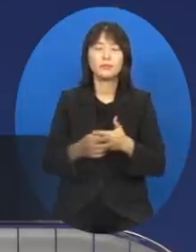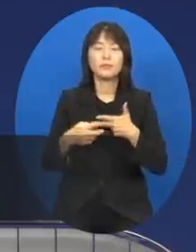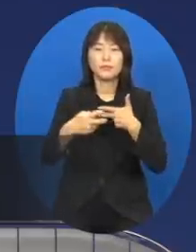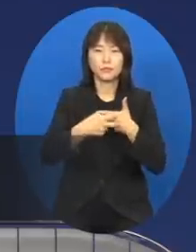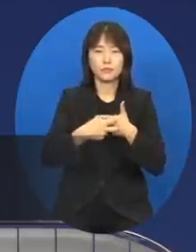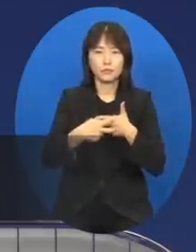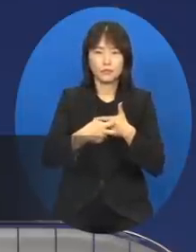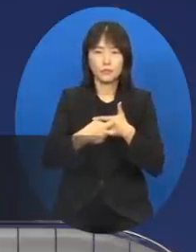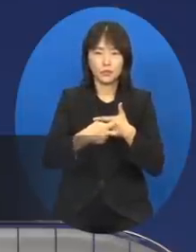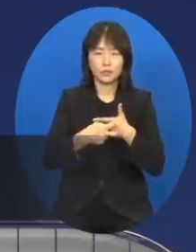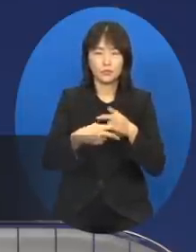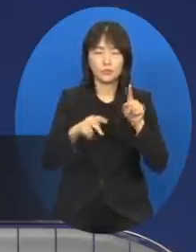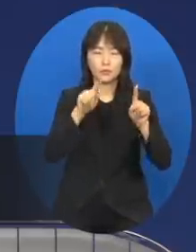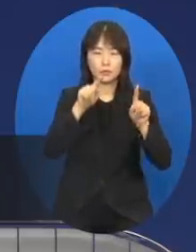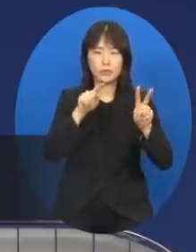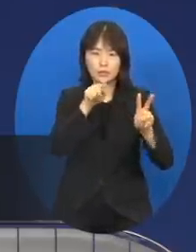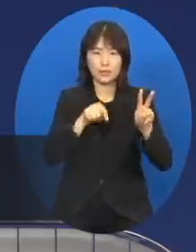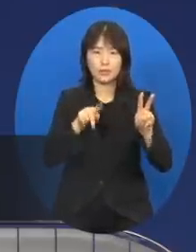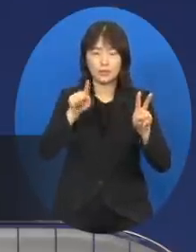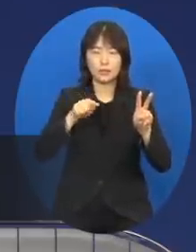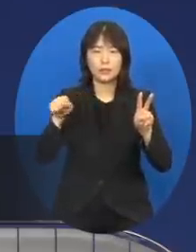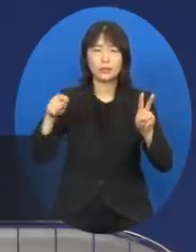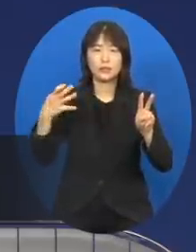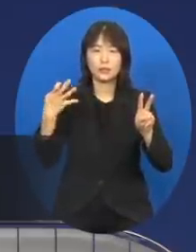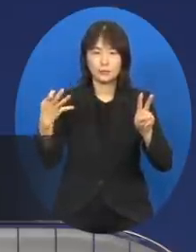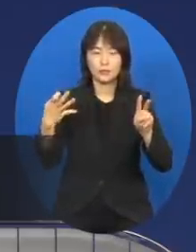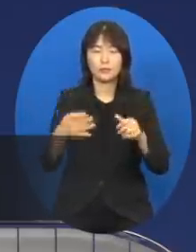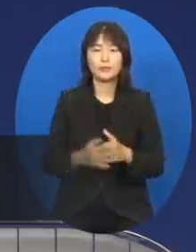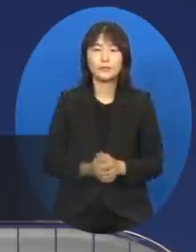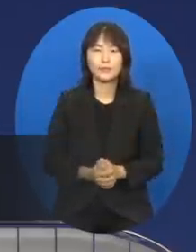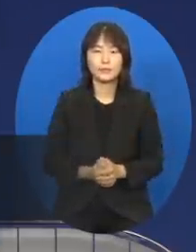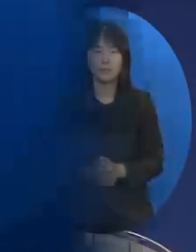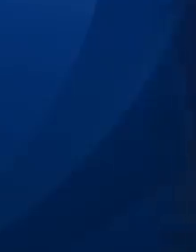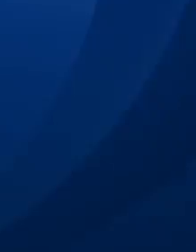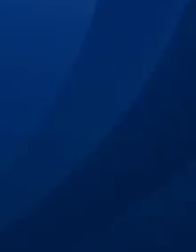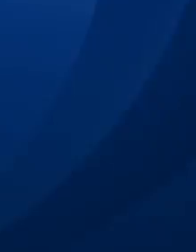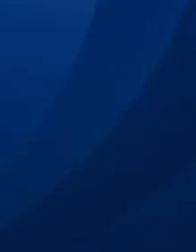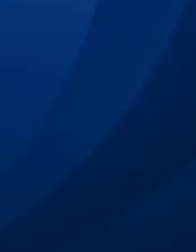누가복음 2장 1절에서 14절 말씀입니다.